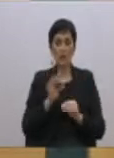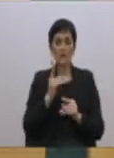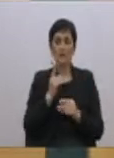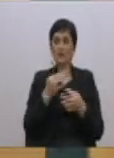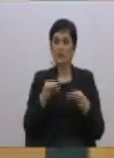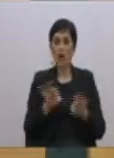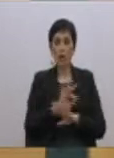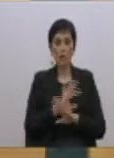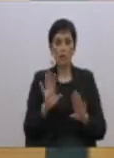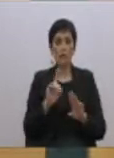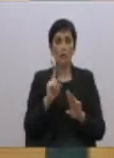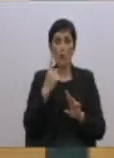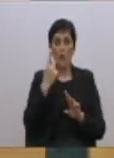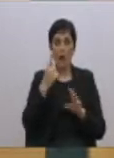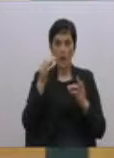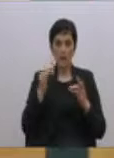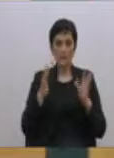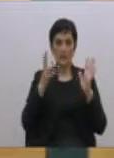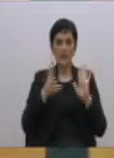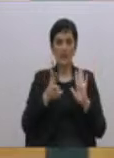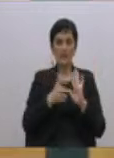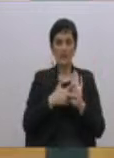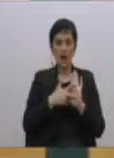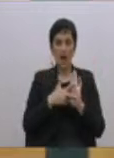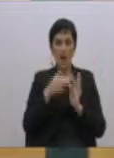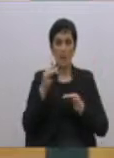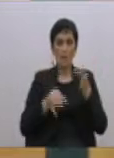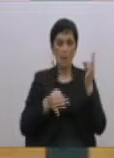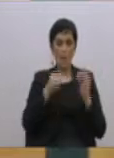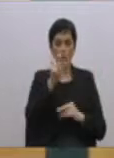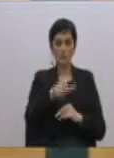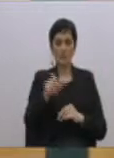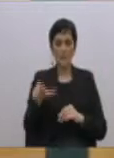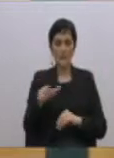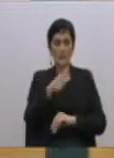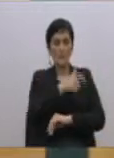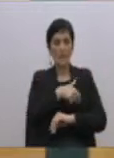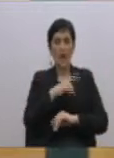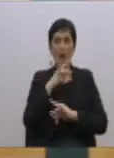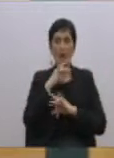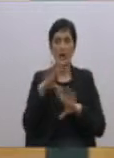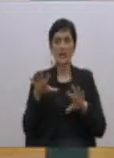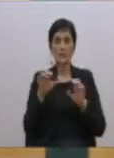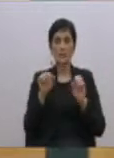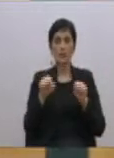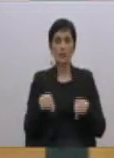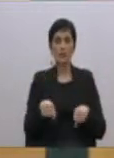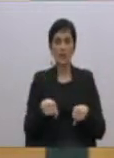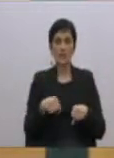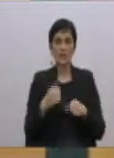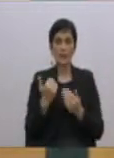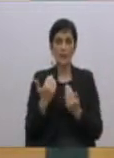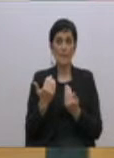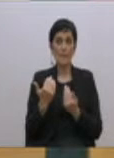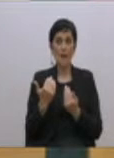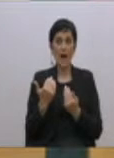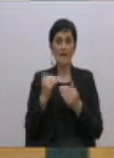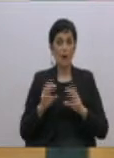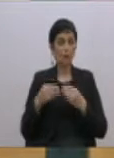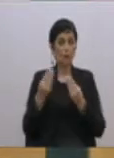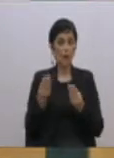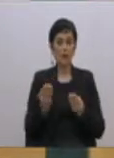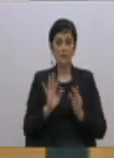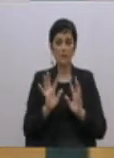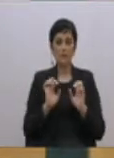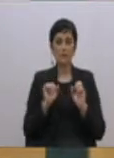simas romert pașat, dar va mă să mă atleți Eris, are cneba și să te globa, mati